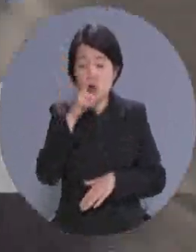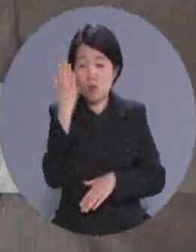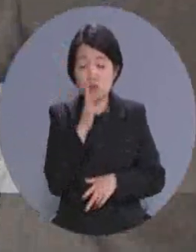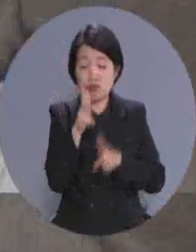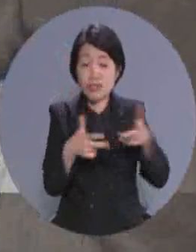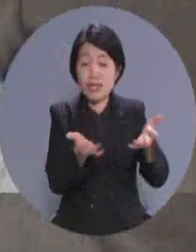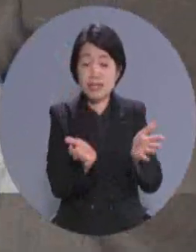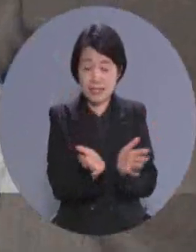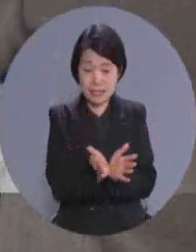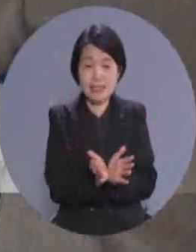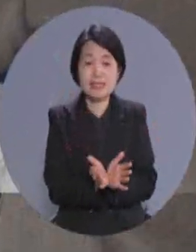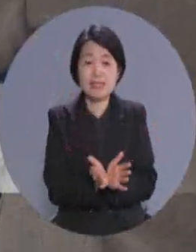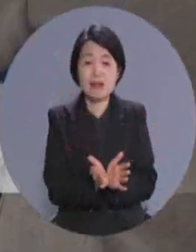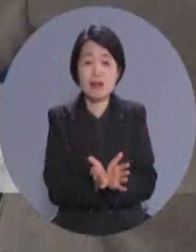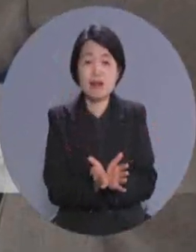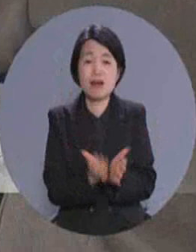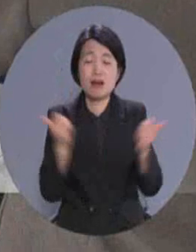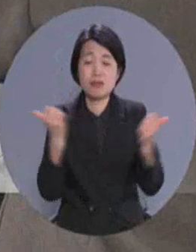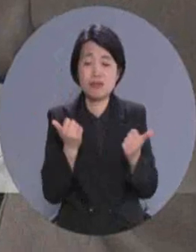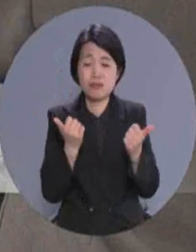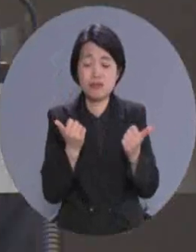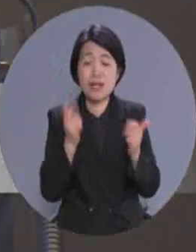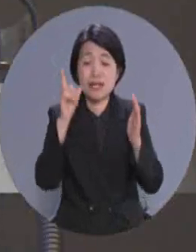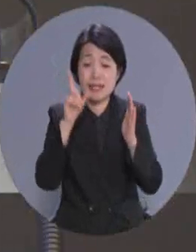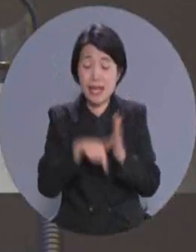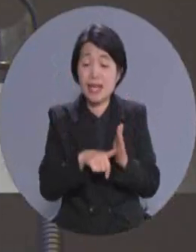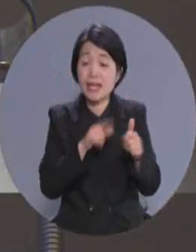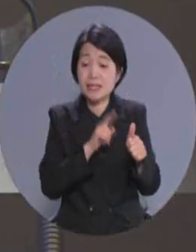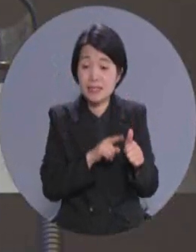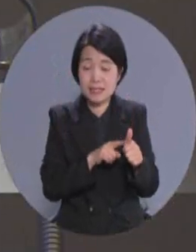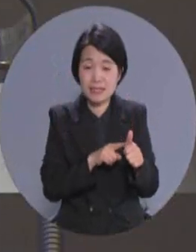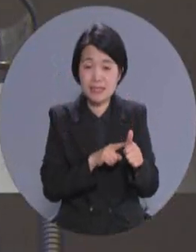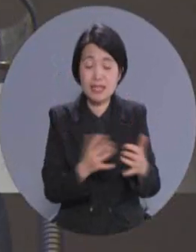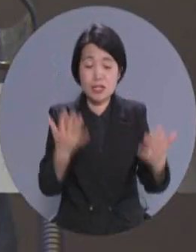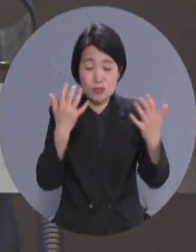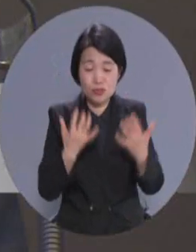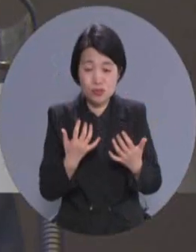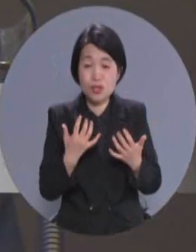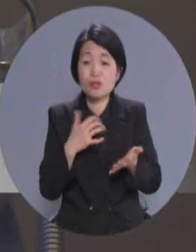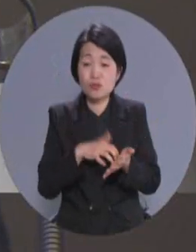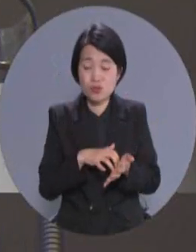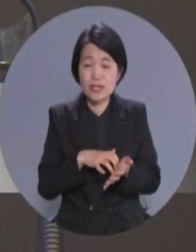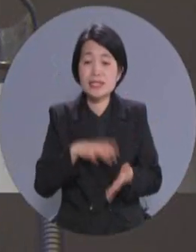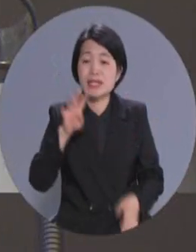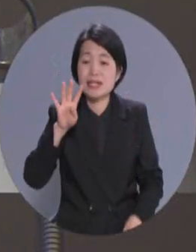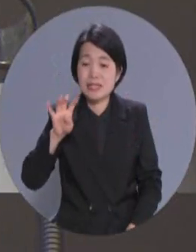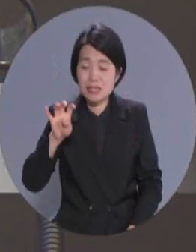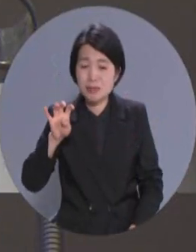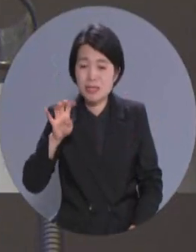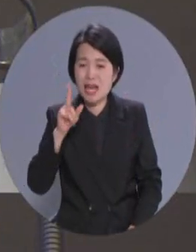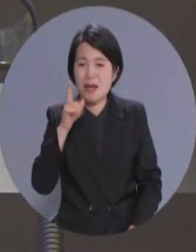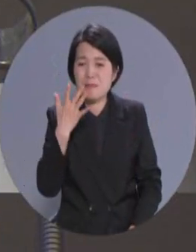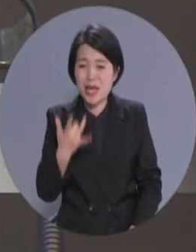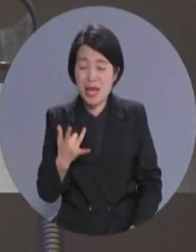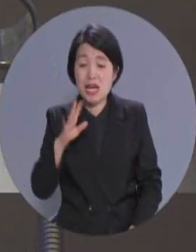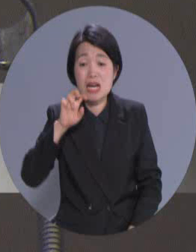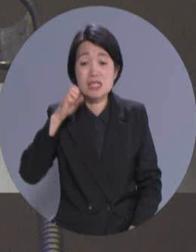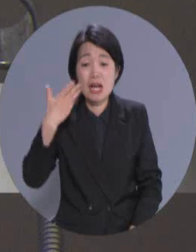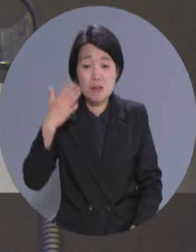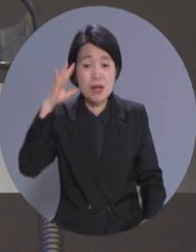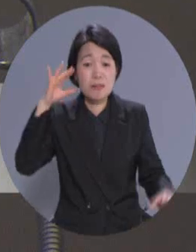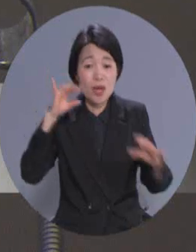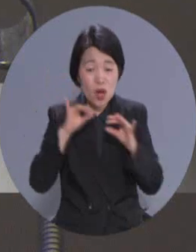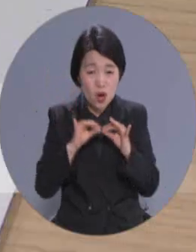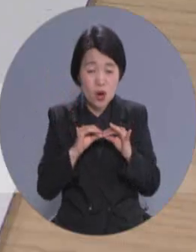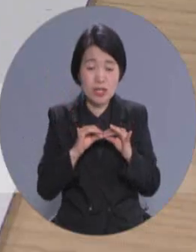상공회의소에서 진행된 의원 총회에서 한 대표는 참석 의원 0명 가운데 39명의 동의를 얻어 제 25대